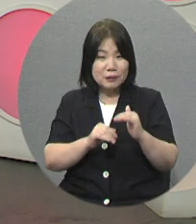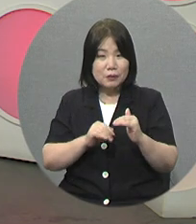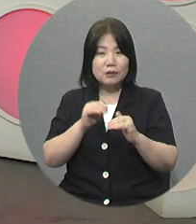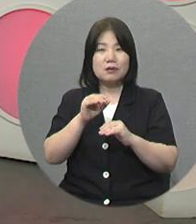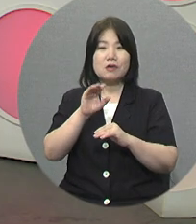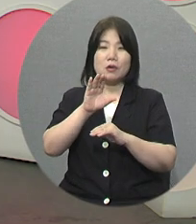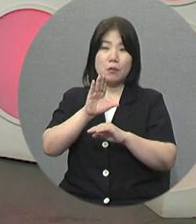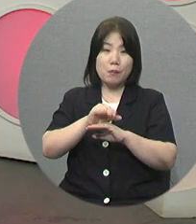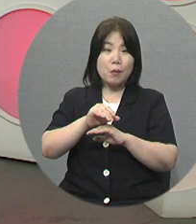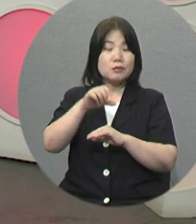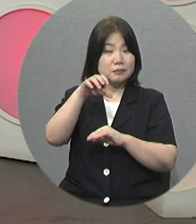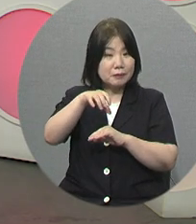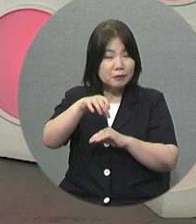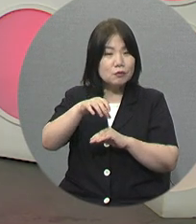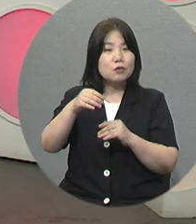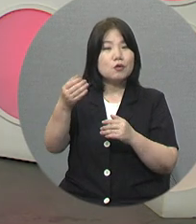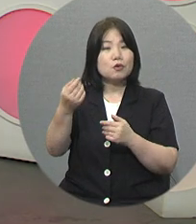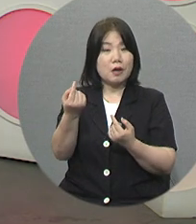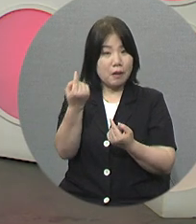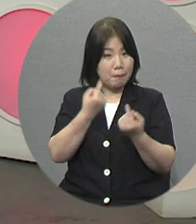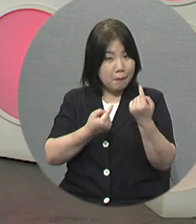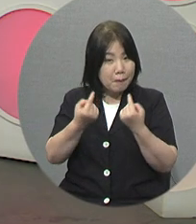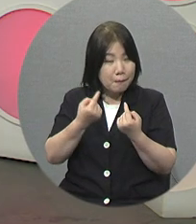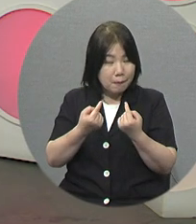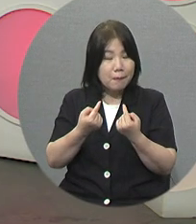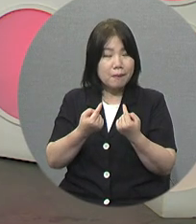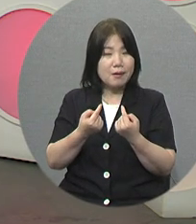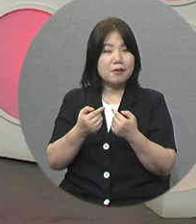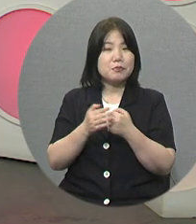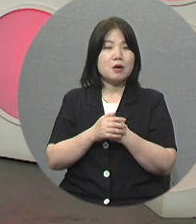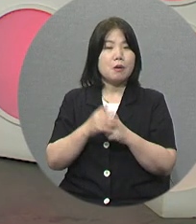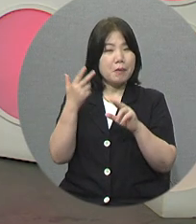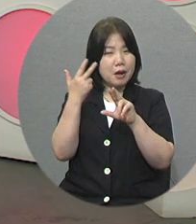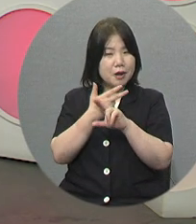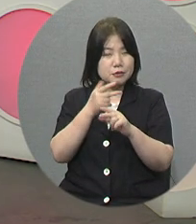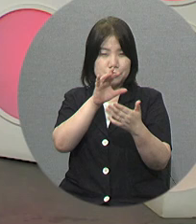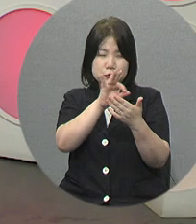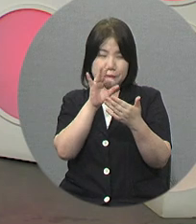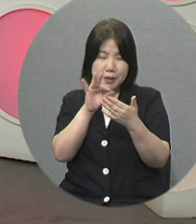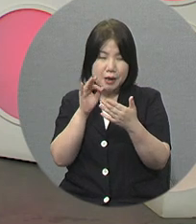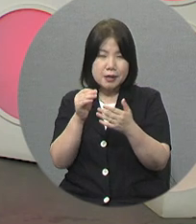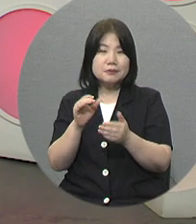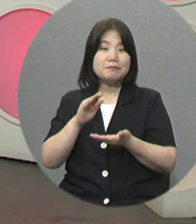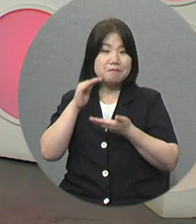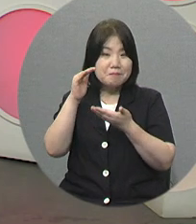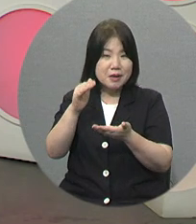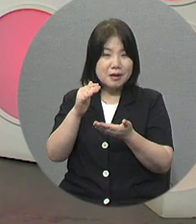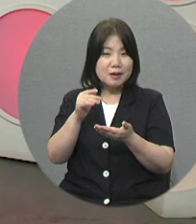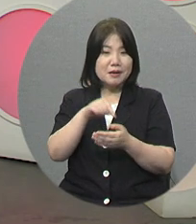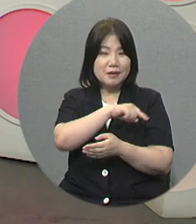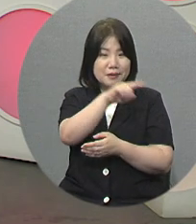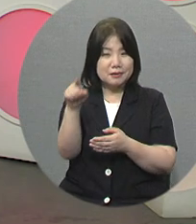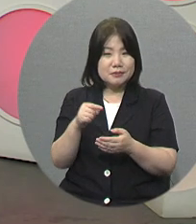복지 TV로 보내주시면 또 저희가 선별을 해서 이렇게 매주 매일 이렇게 또 저희가 감동 사연 들려드리니까요.